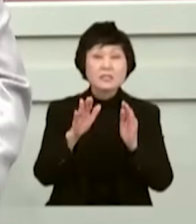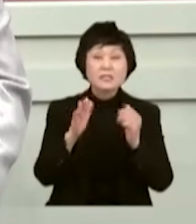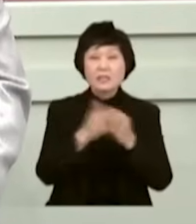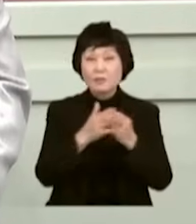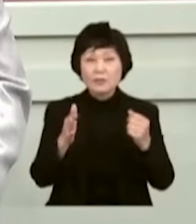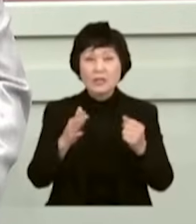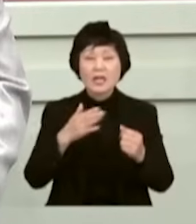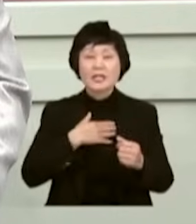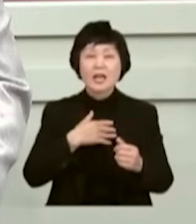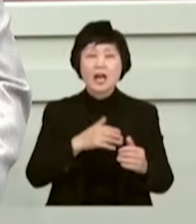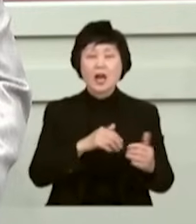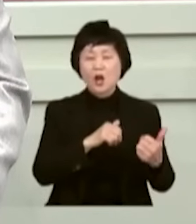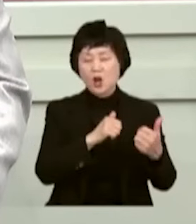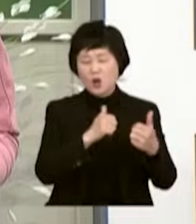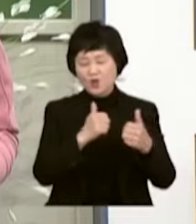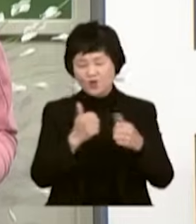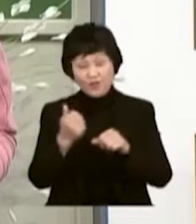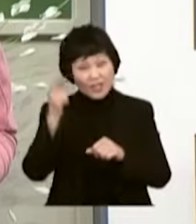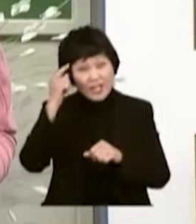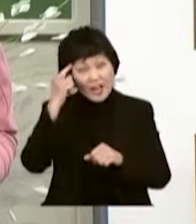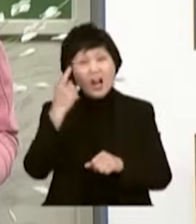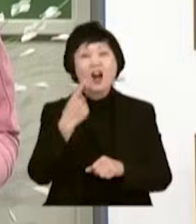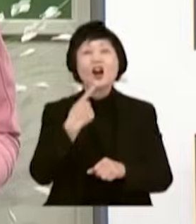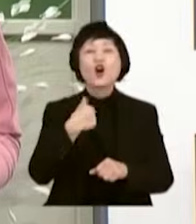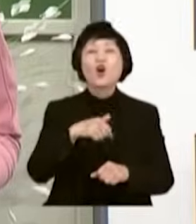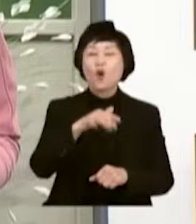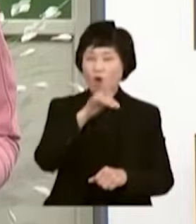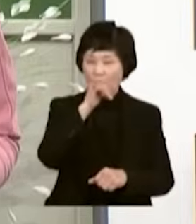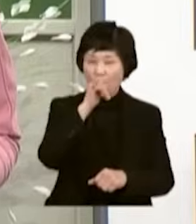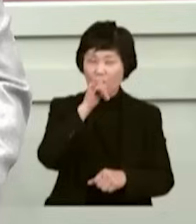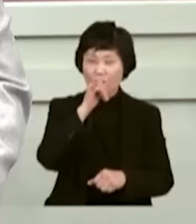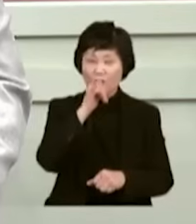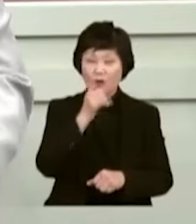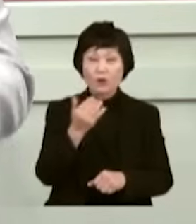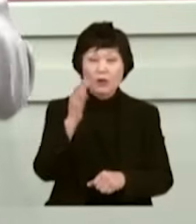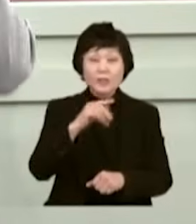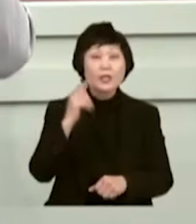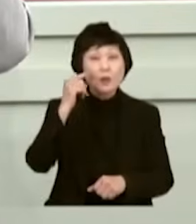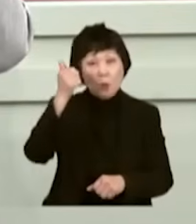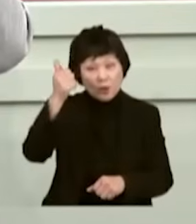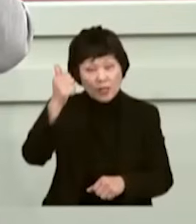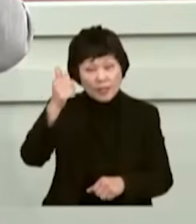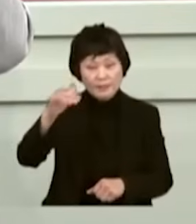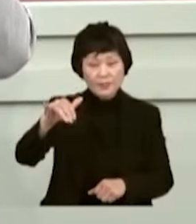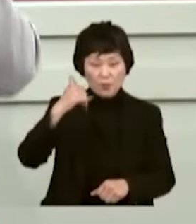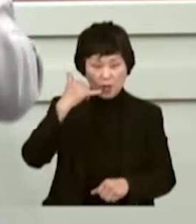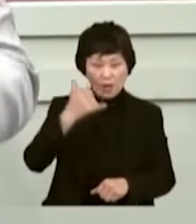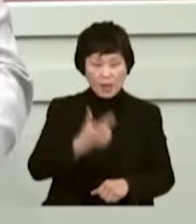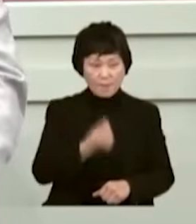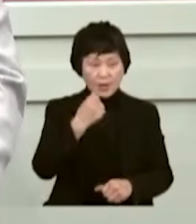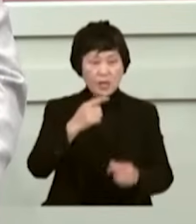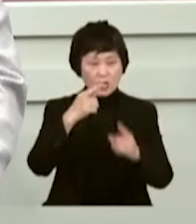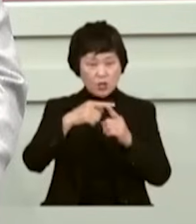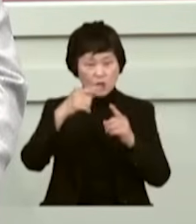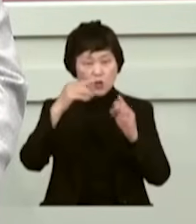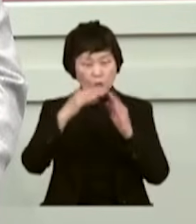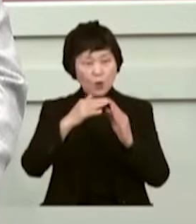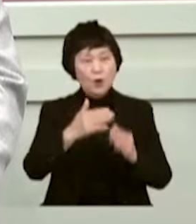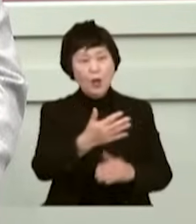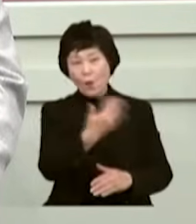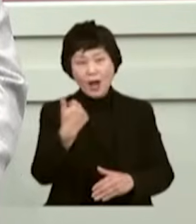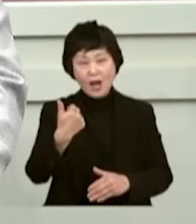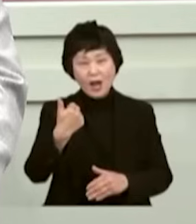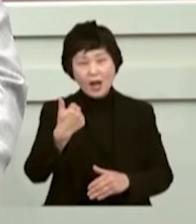이 세상을 떠나야겠다. 내가 너무 억울하고 불안해서. 억울하셨어. 맞아요. 그런데 목사님께서 전화가 와서 빨리 교회 와라. 그래서 저 교회